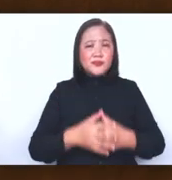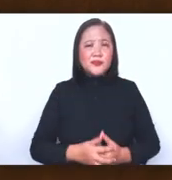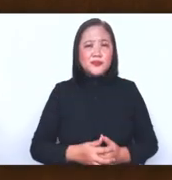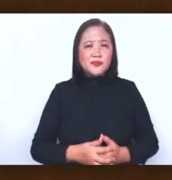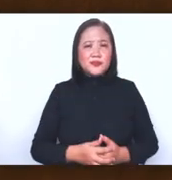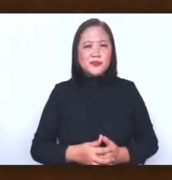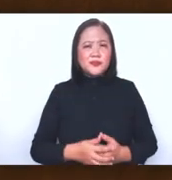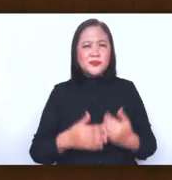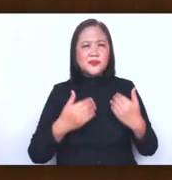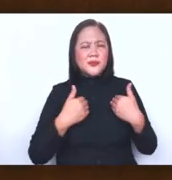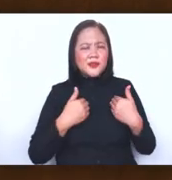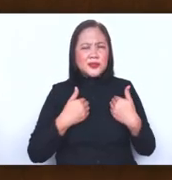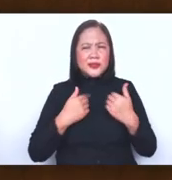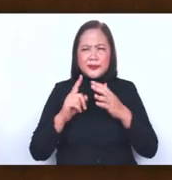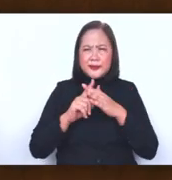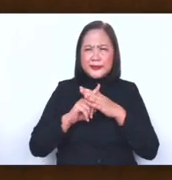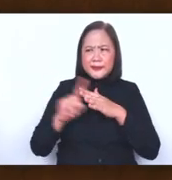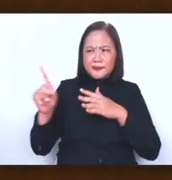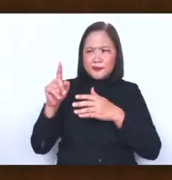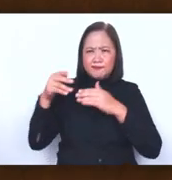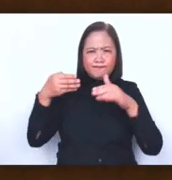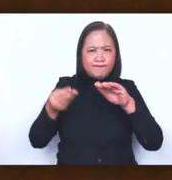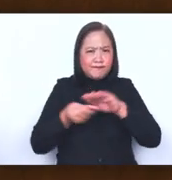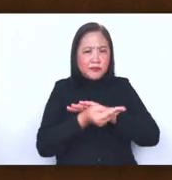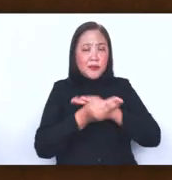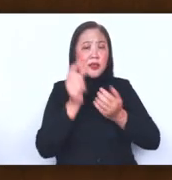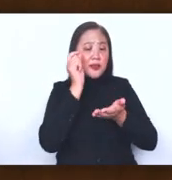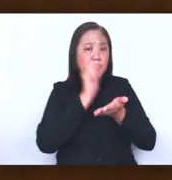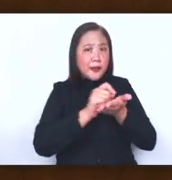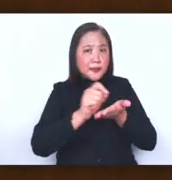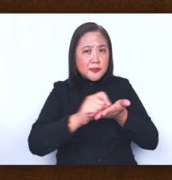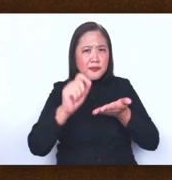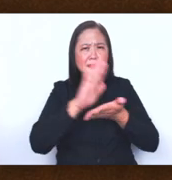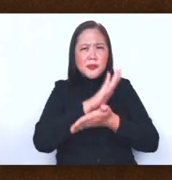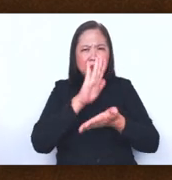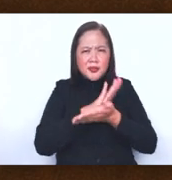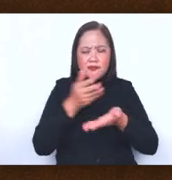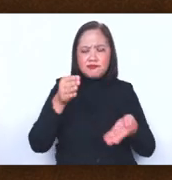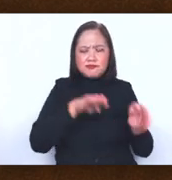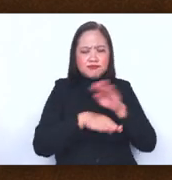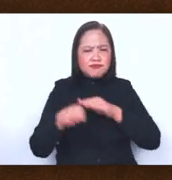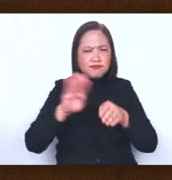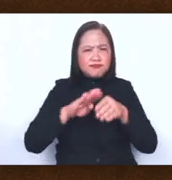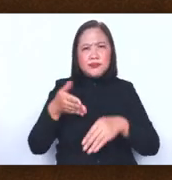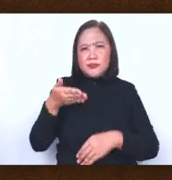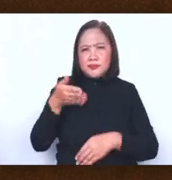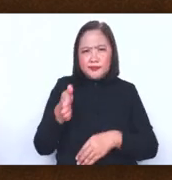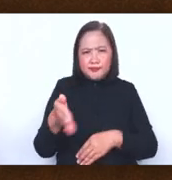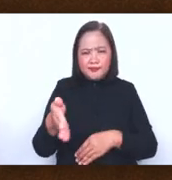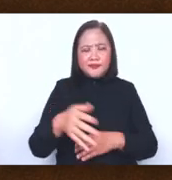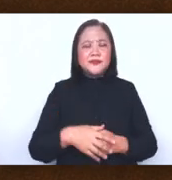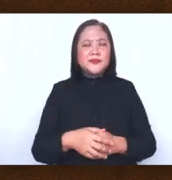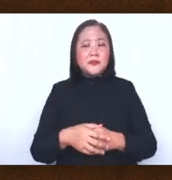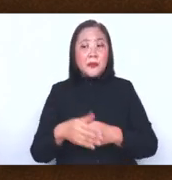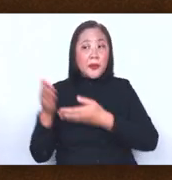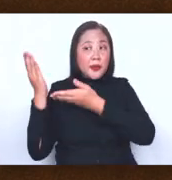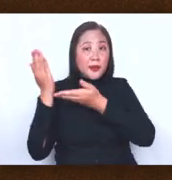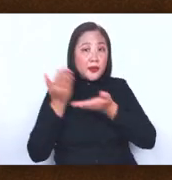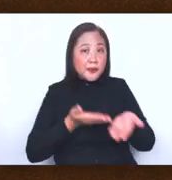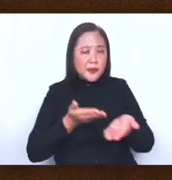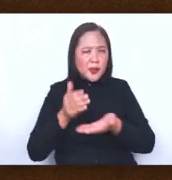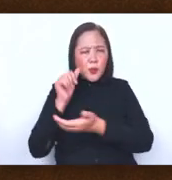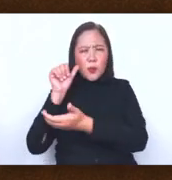May mga pinuslit na lapis at papel na pambalot na isda na dala ng kabiyak